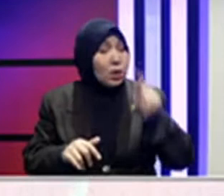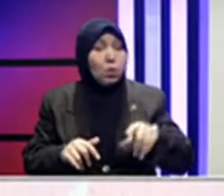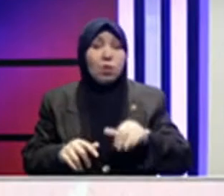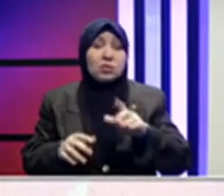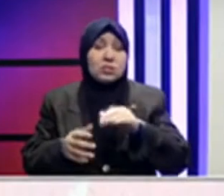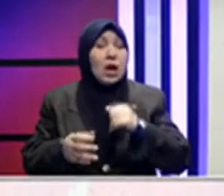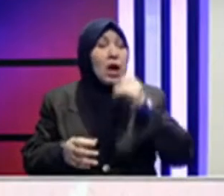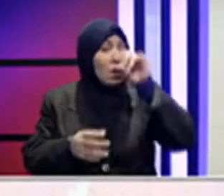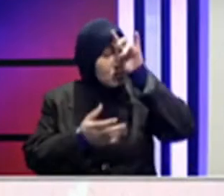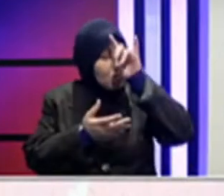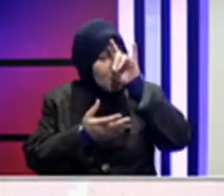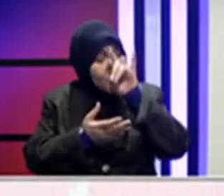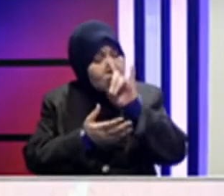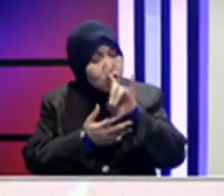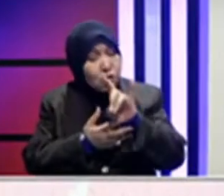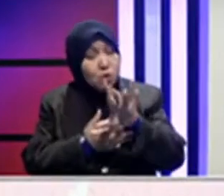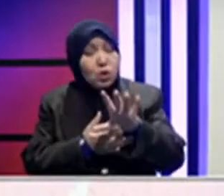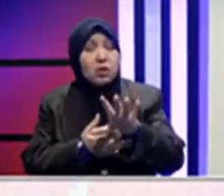cecak Audzubillahiminasyaitonirrojim